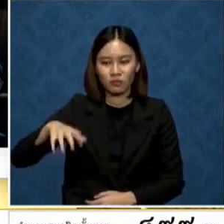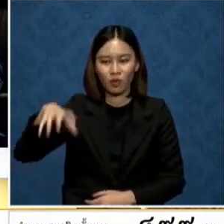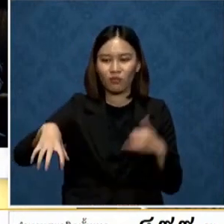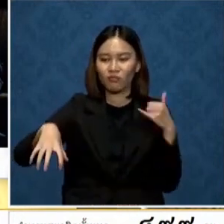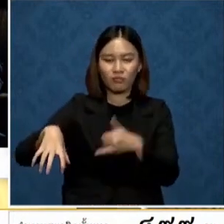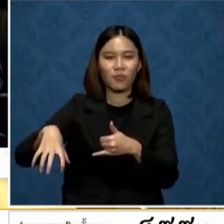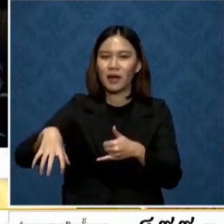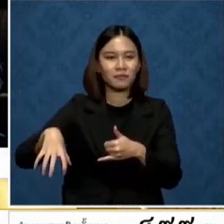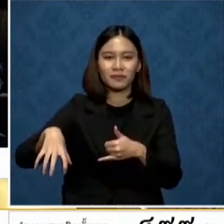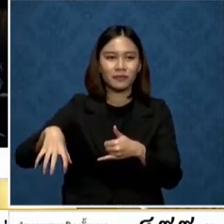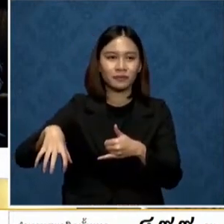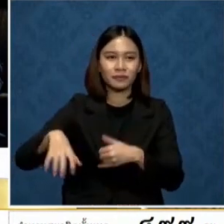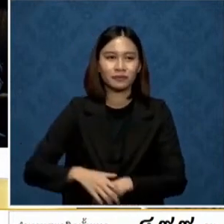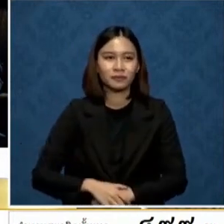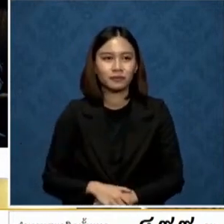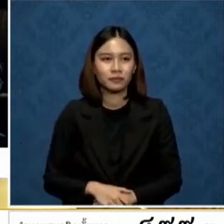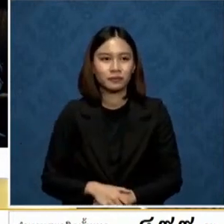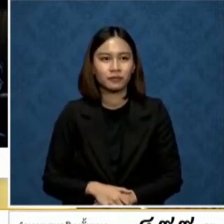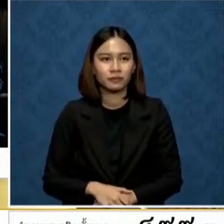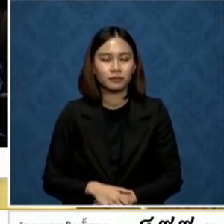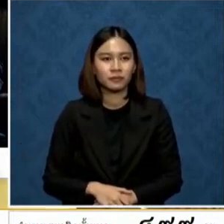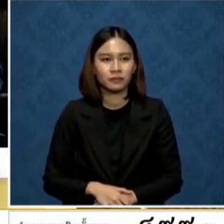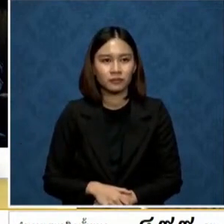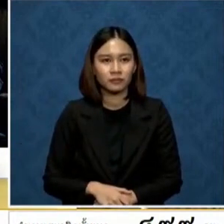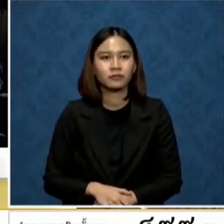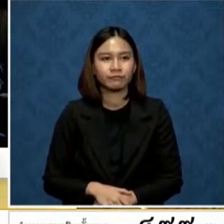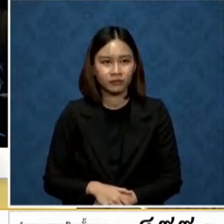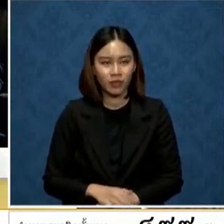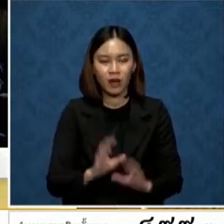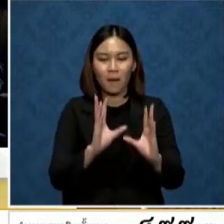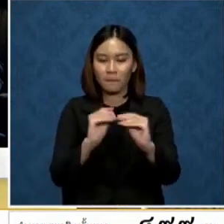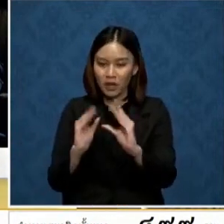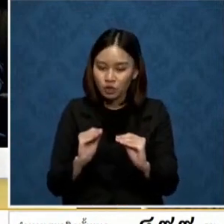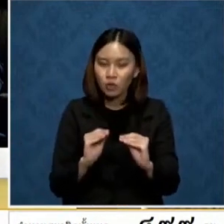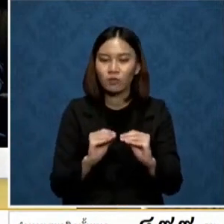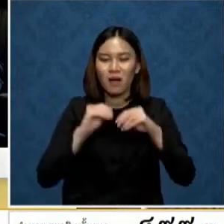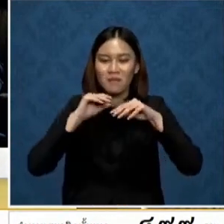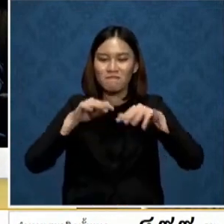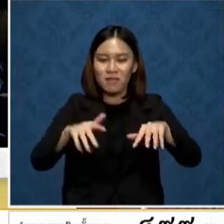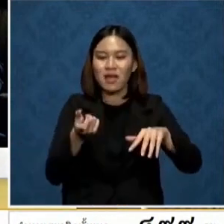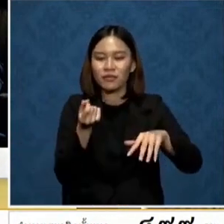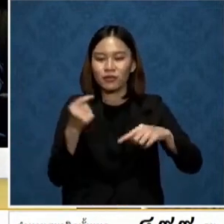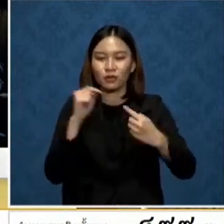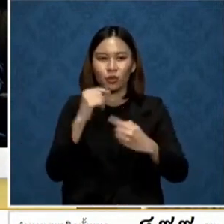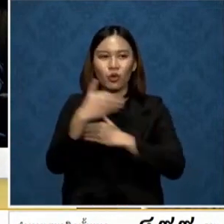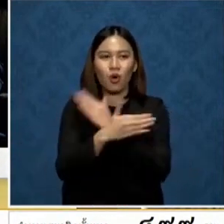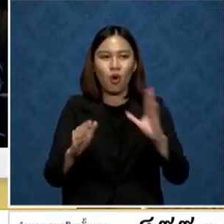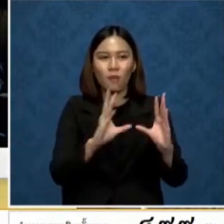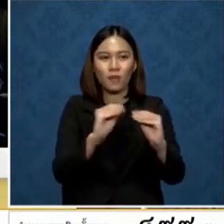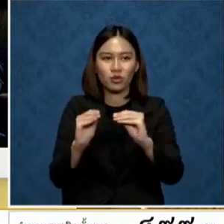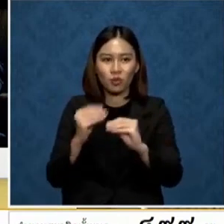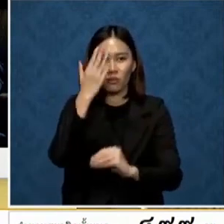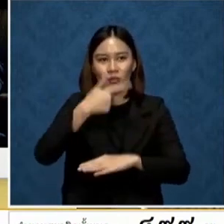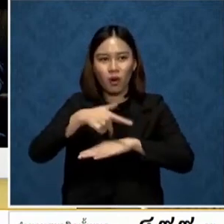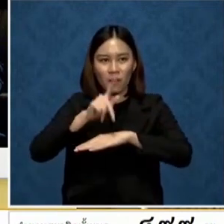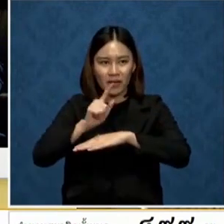ดังที่จะไปขึ้นศาลบางเรื่องท่านประธานที่เคารพครับฉะนั้นการที่เราประชุมกันและถ่ายทอดบางเรื่องในห้องใหญ่ที่มันถ่ายทอดได้เพราะมี